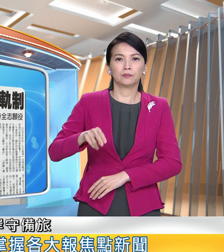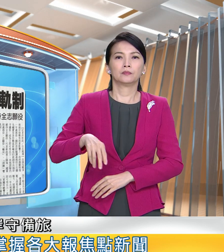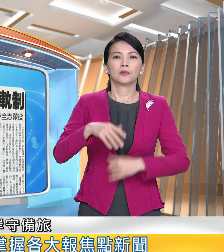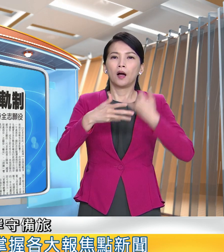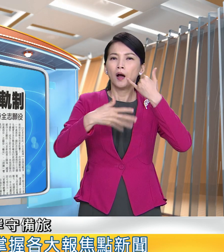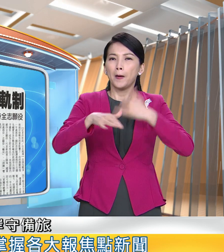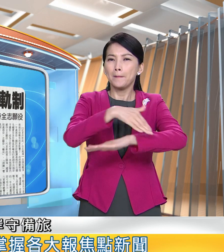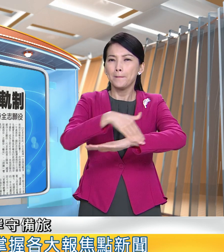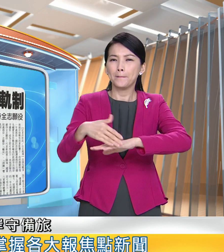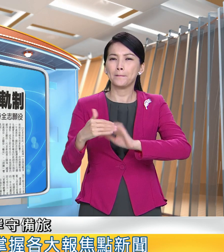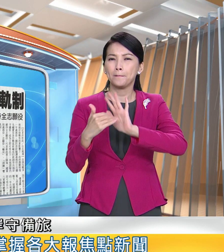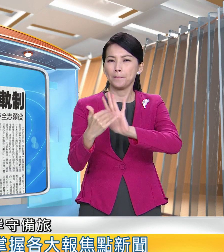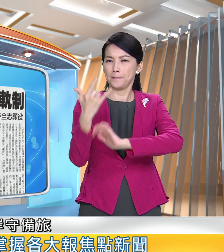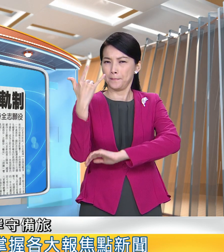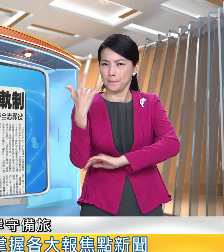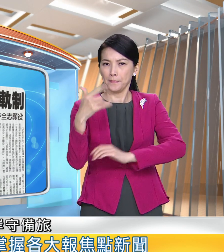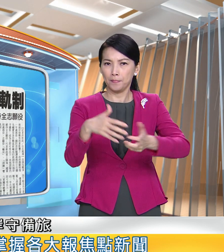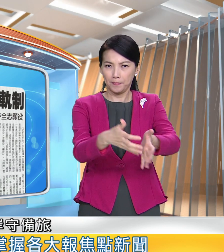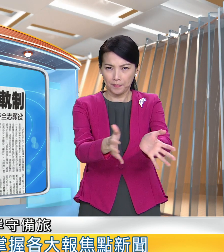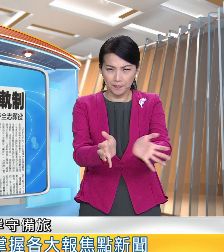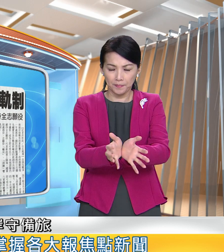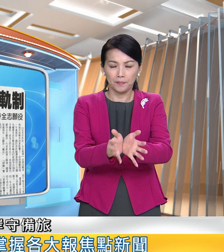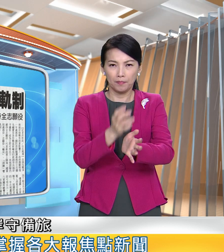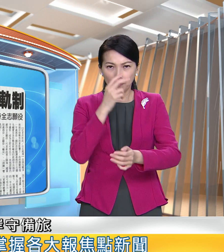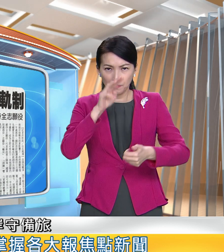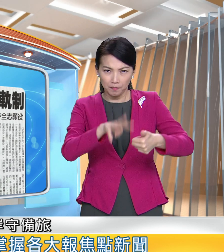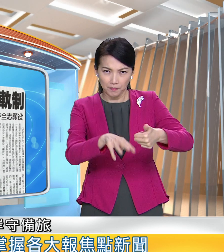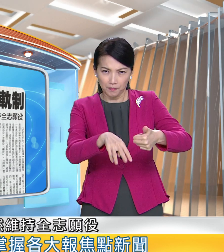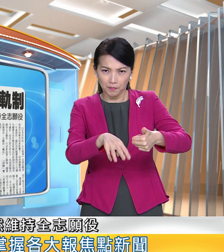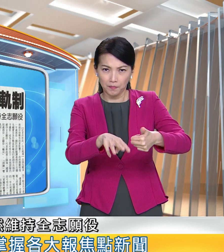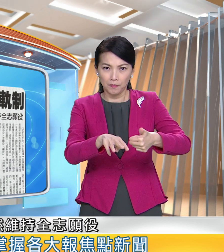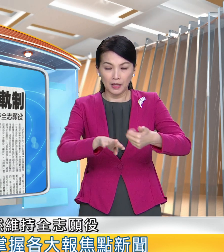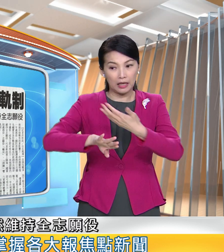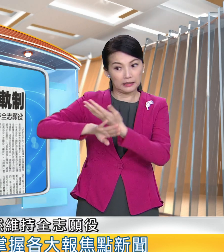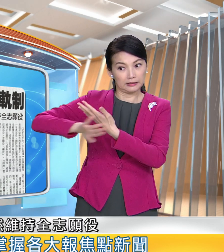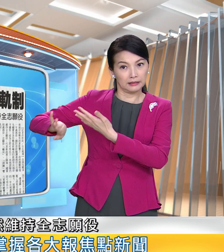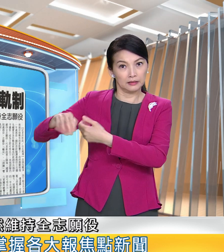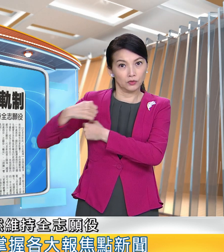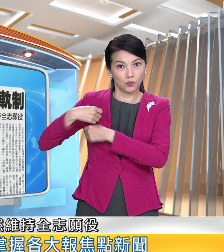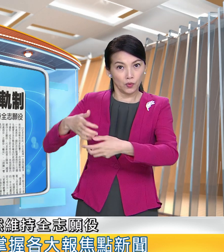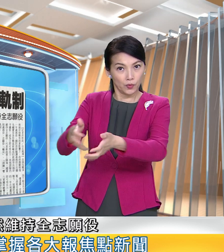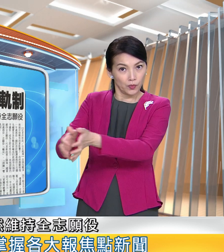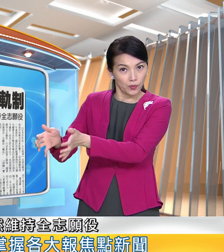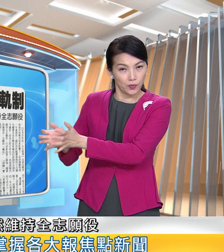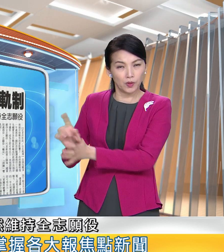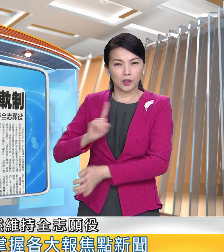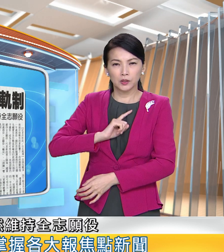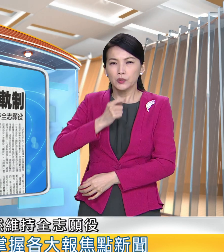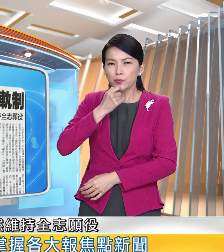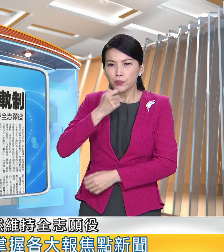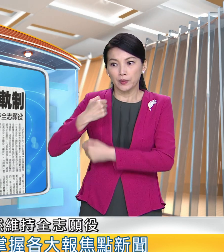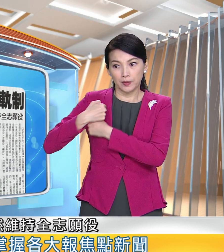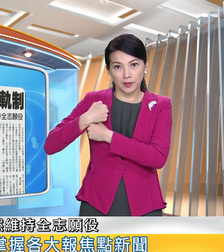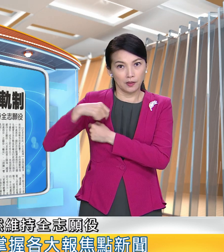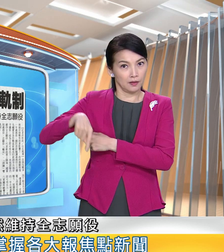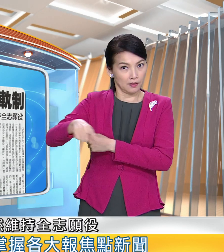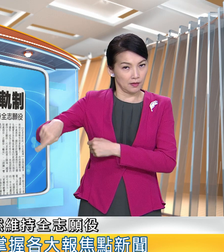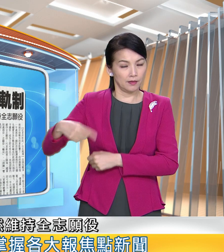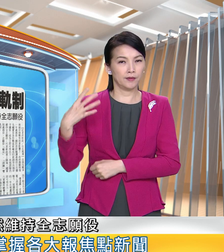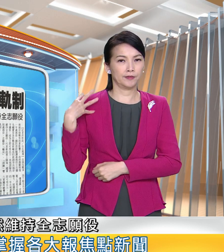优先编到海岸守备旅，而其他的部队仍然是维持全志愿